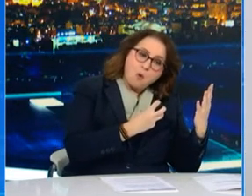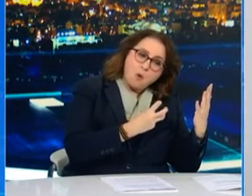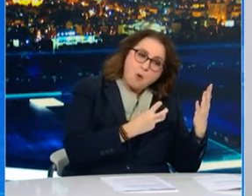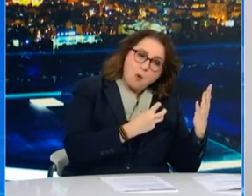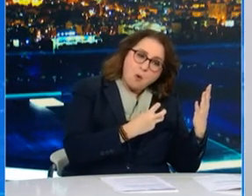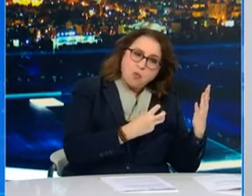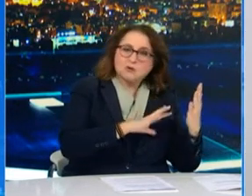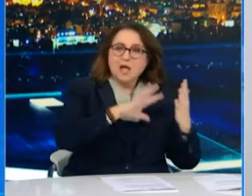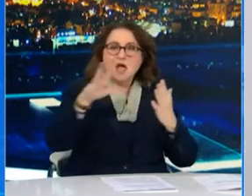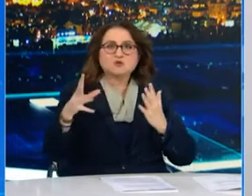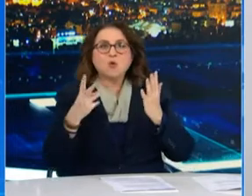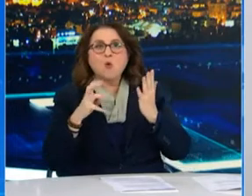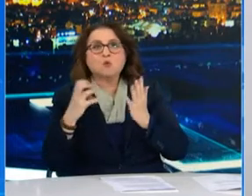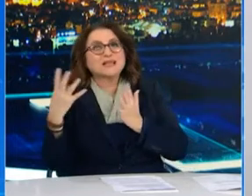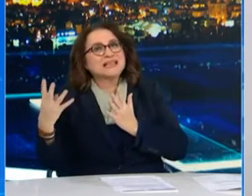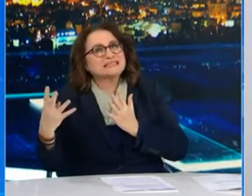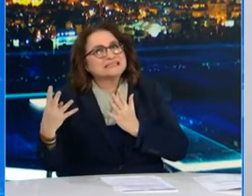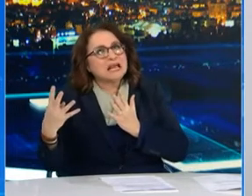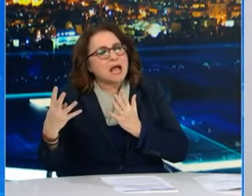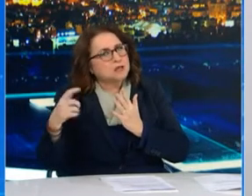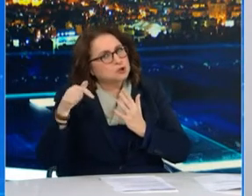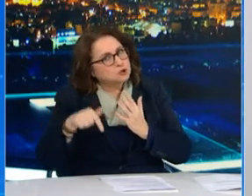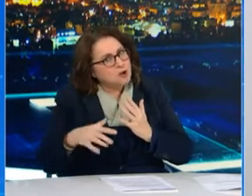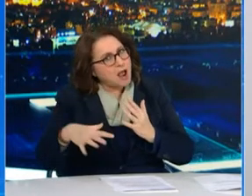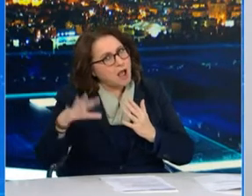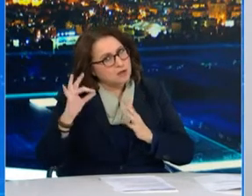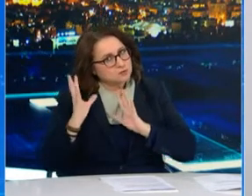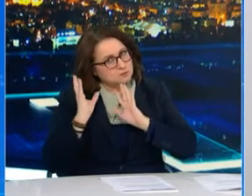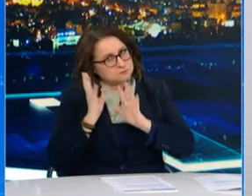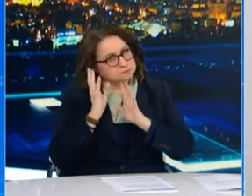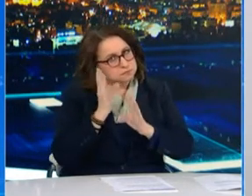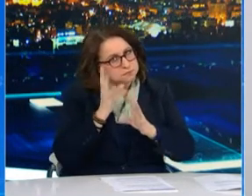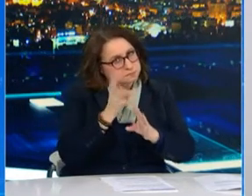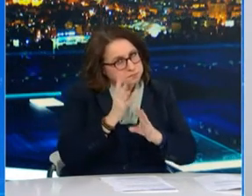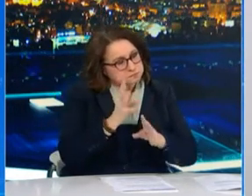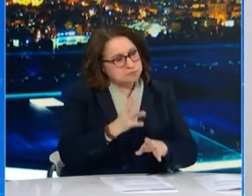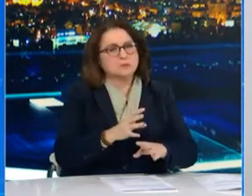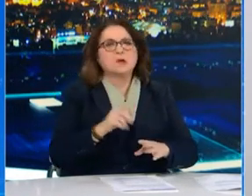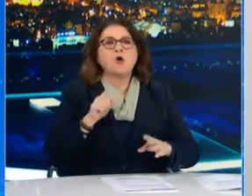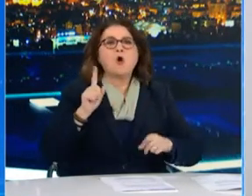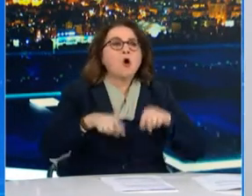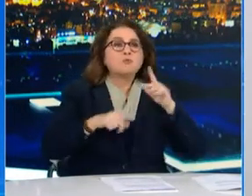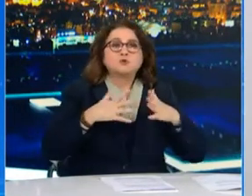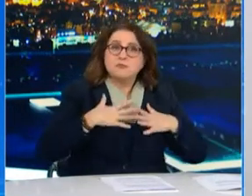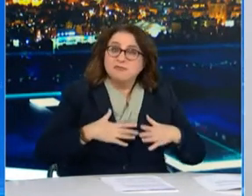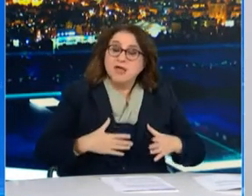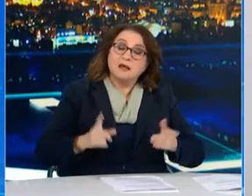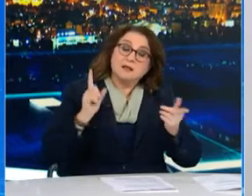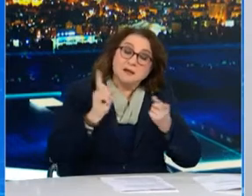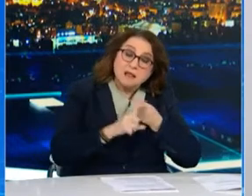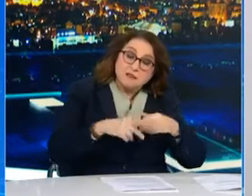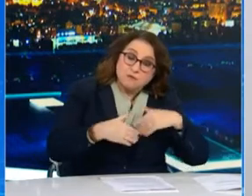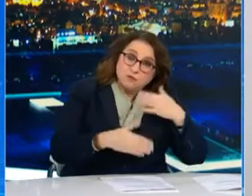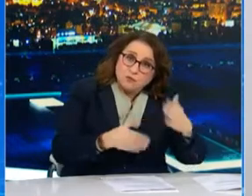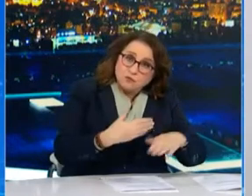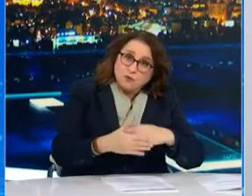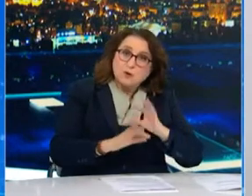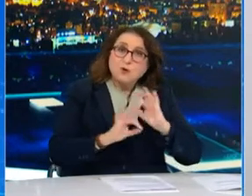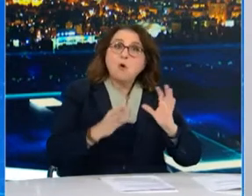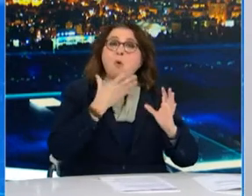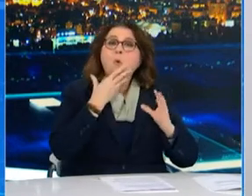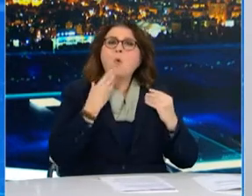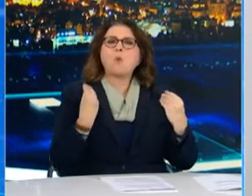80. Είναι σημαντικό να ενημερώνονται οι πολίτες, όλοι αυτοί οι οποίοι επιθυμούν θα μπορούν να κλείσουν τα ραντεβού τους με οργανωμένο, συντεταγμένο